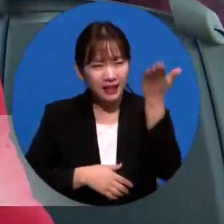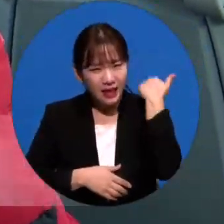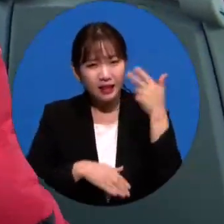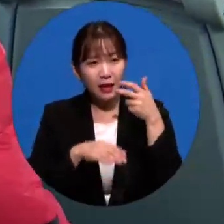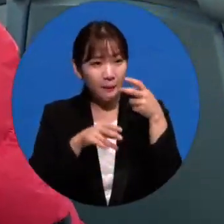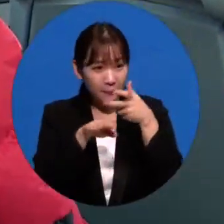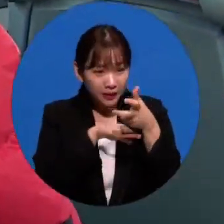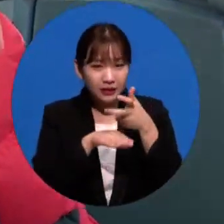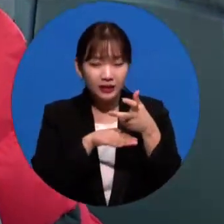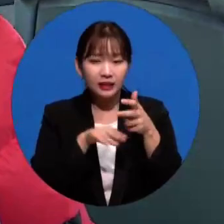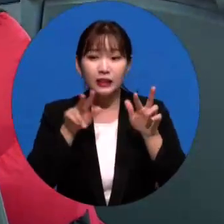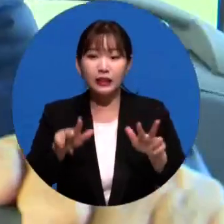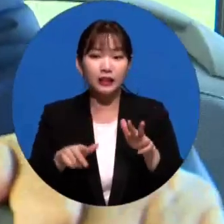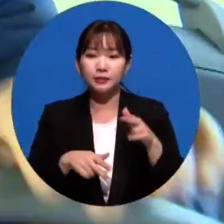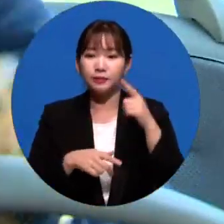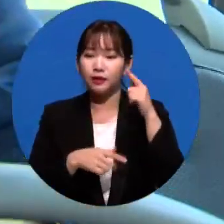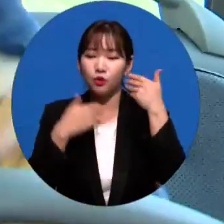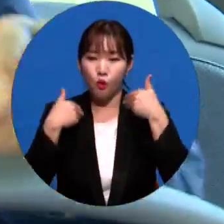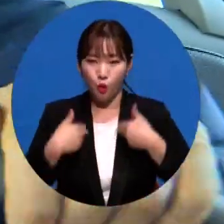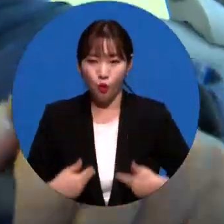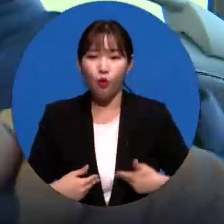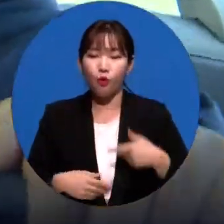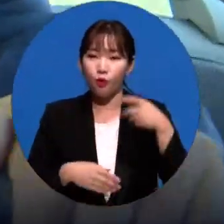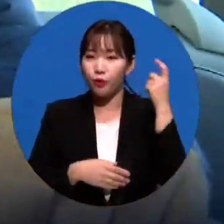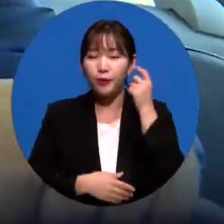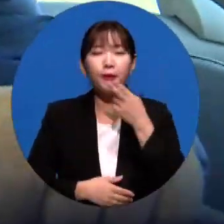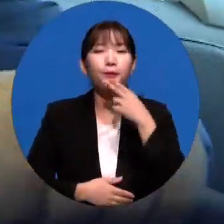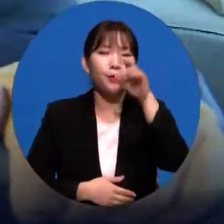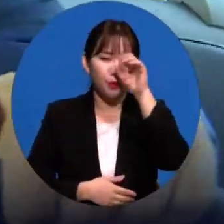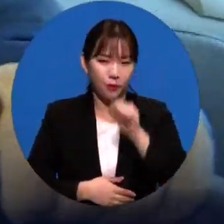소음이 사라졌습니다. 소리도 안 나고 좋아.